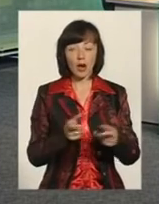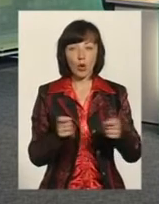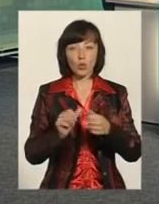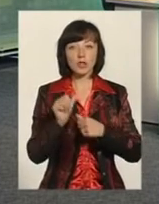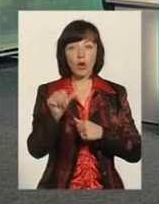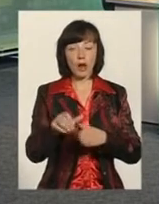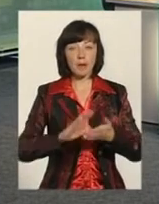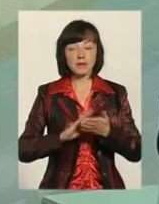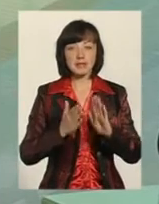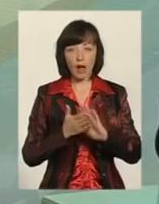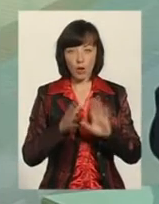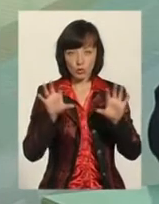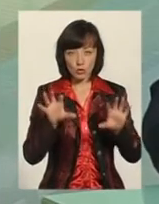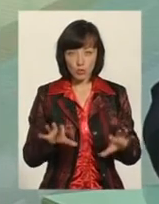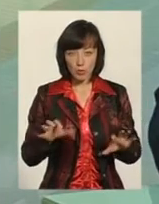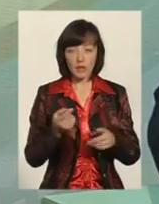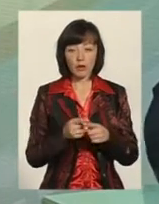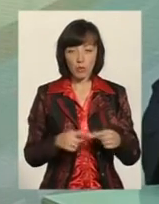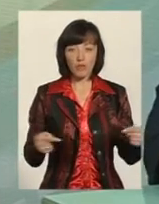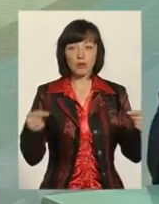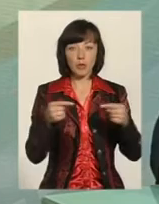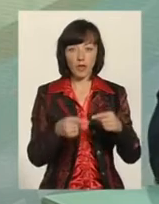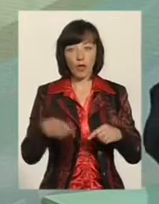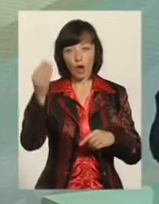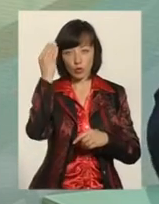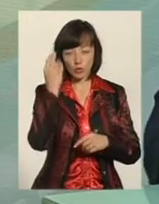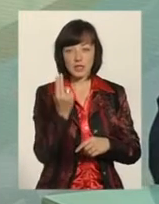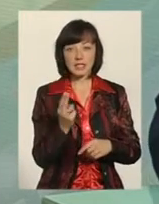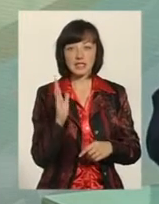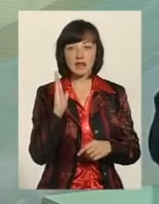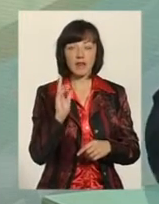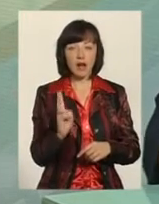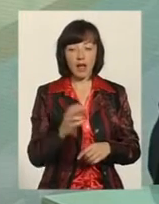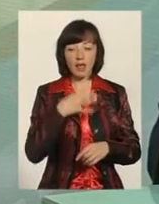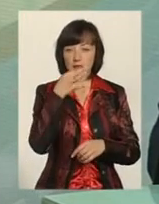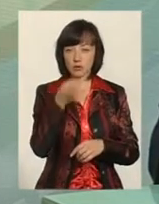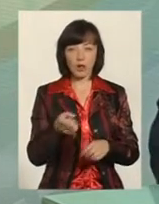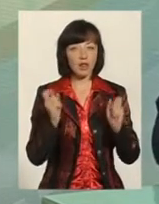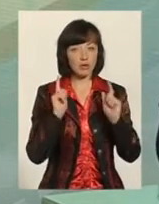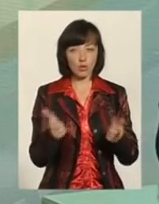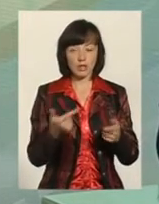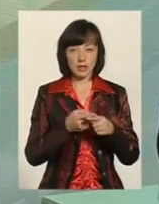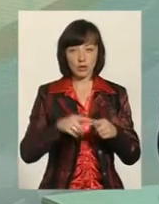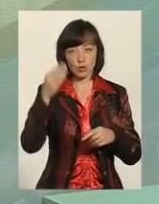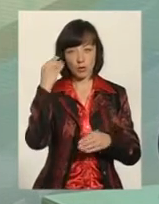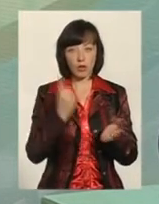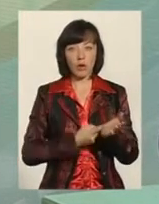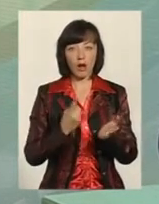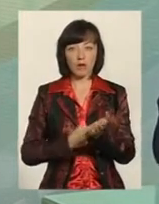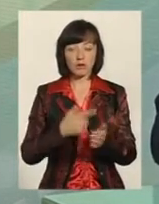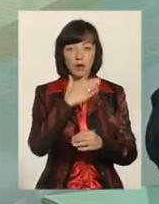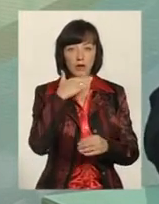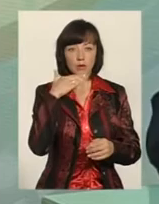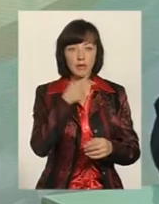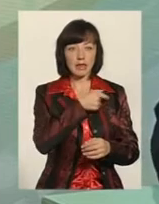окремим статусом, і тому у відповідності на думку ЦВК, я відверто скажу, що я не згоден з цією думкою, я доказував це багатьом і